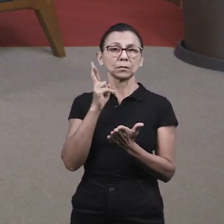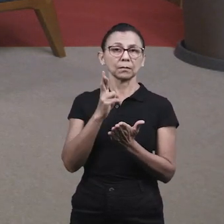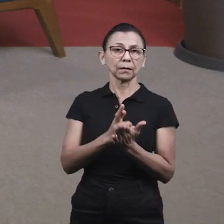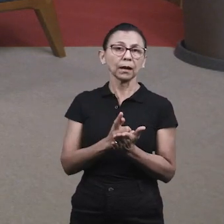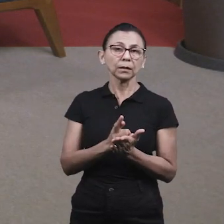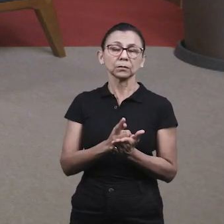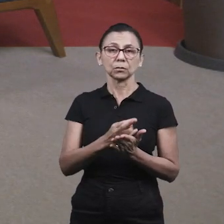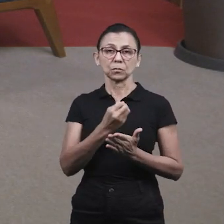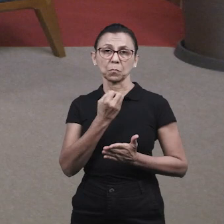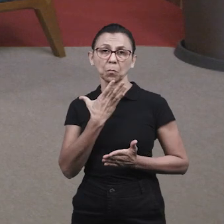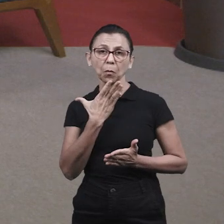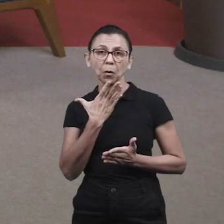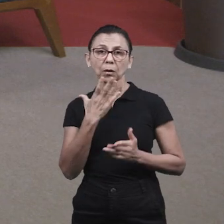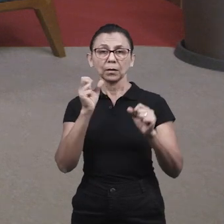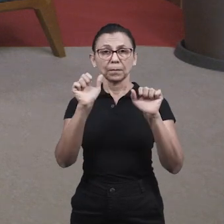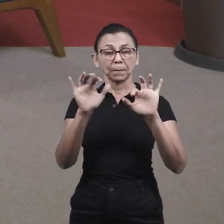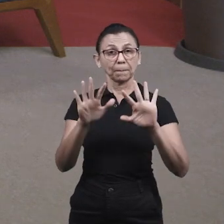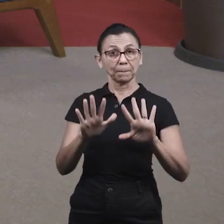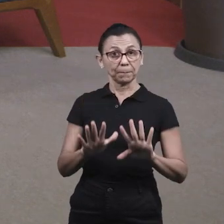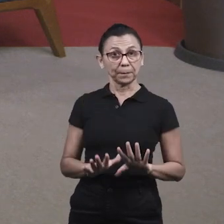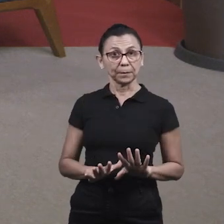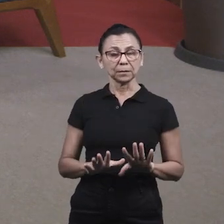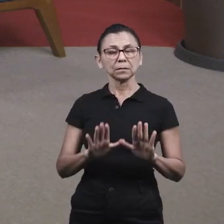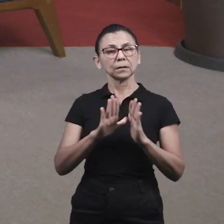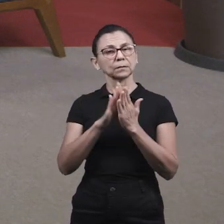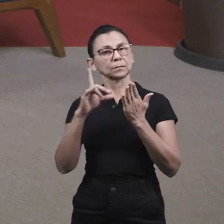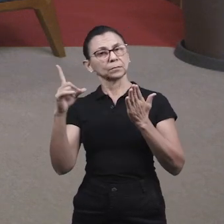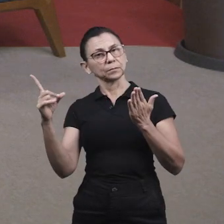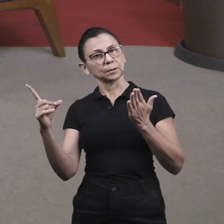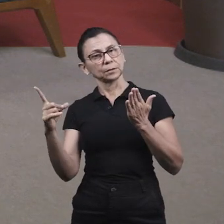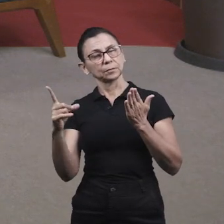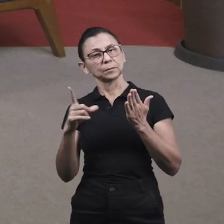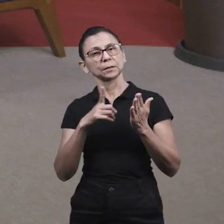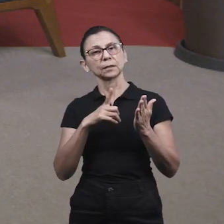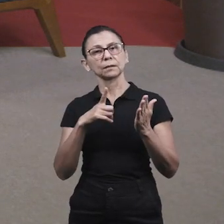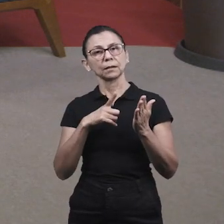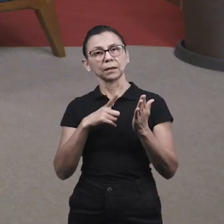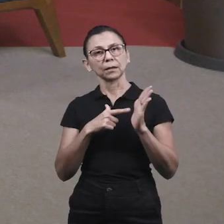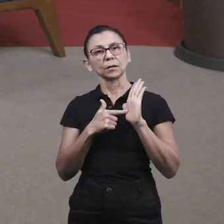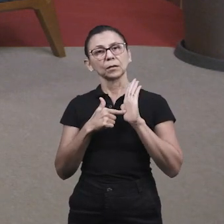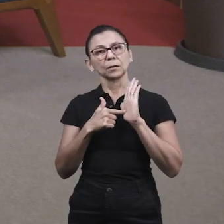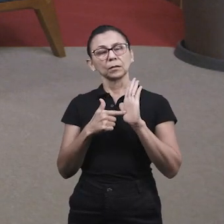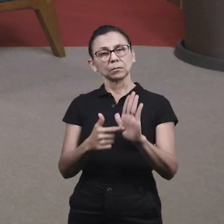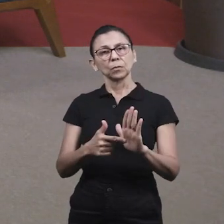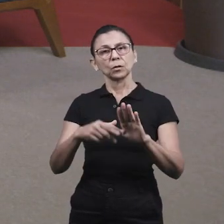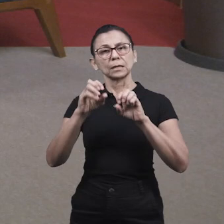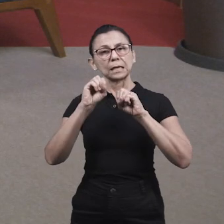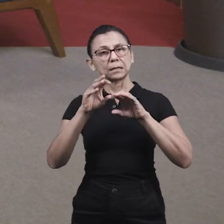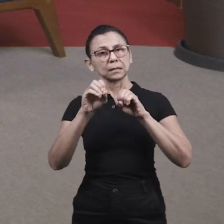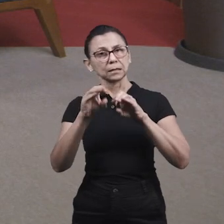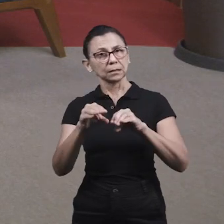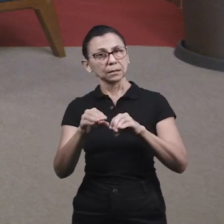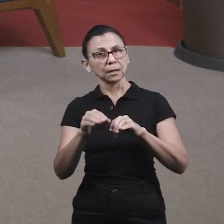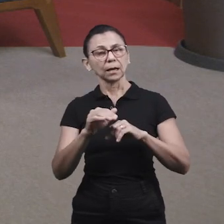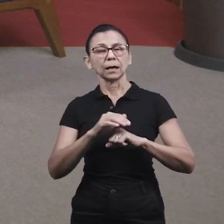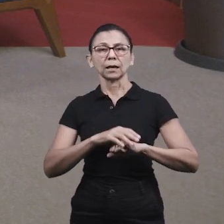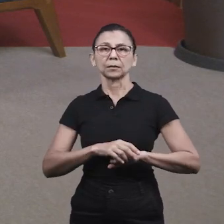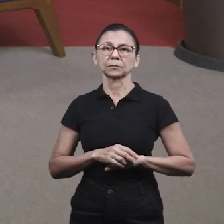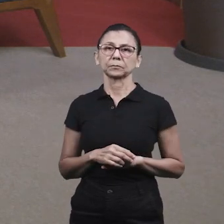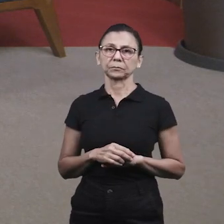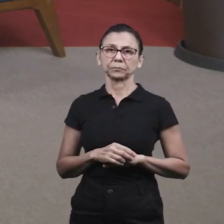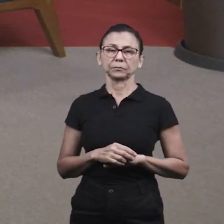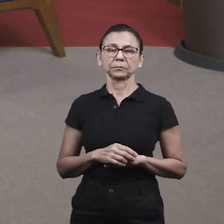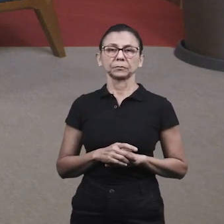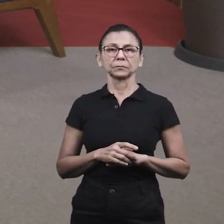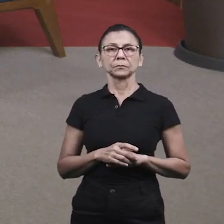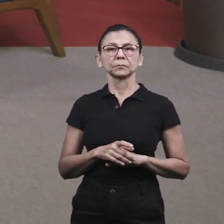texte montre quelques-uns des principaux bénéfices que